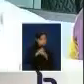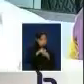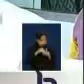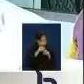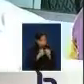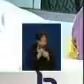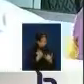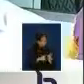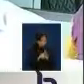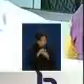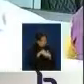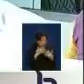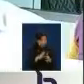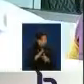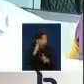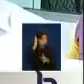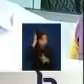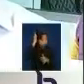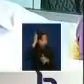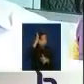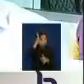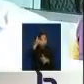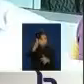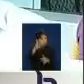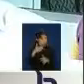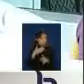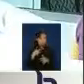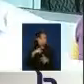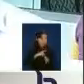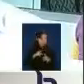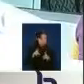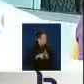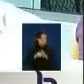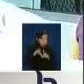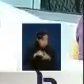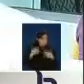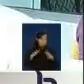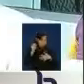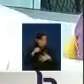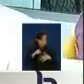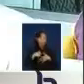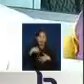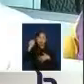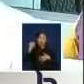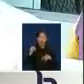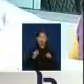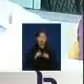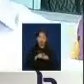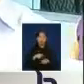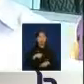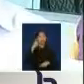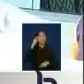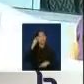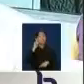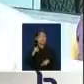จะไม่เป็นไปตลอดชีวิต ไม่เป็นเลยครับเพราะฉะนั้นก็อย่ากังวลเลยปีนี้นะถ้าผมมีลูกนะให้เป็นปีนี้ดีกว่าเป็นที่มีเชื้อรุนแรงบางปีฮะอันนี้ก็พู